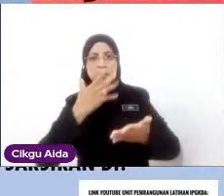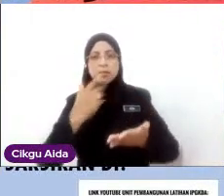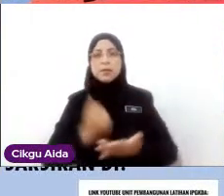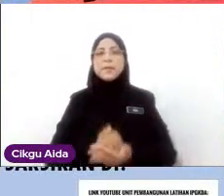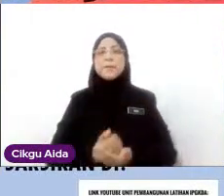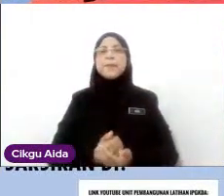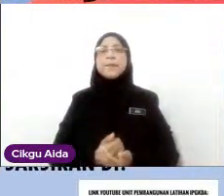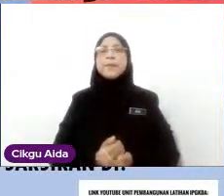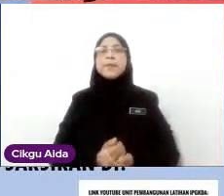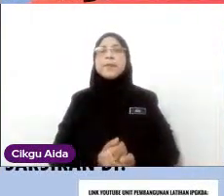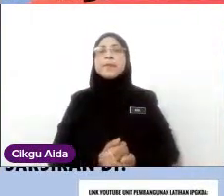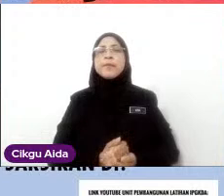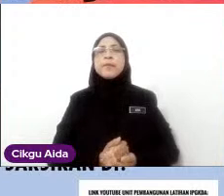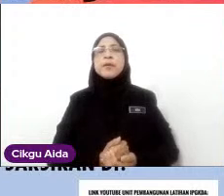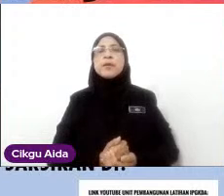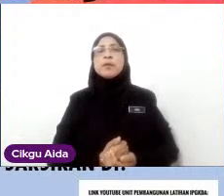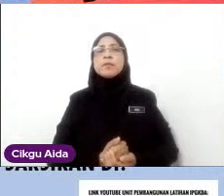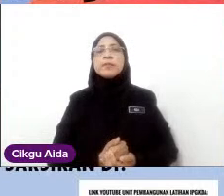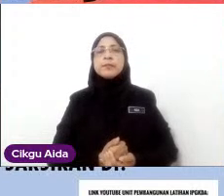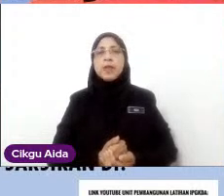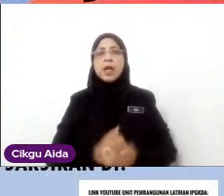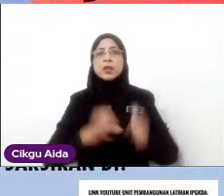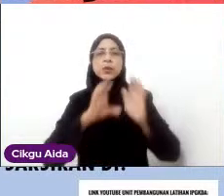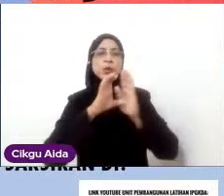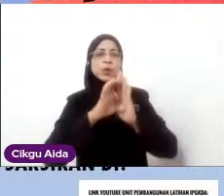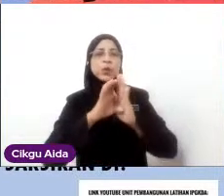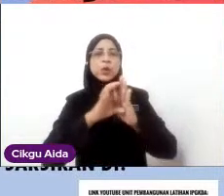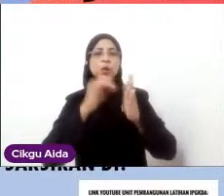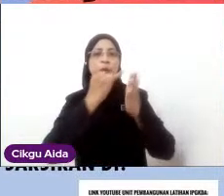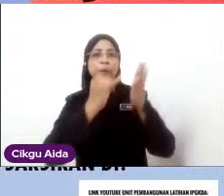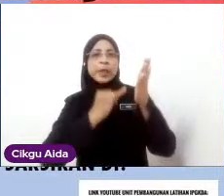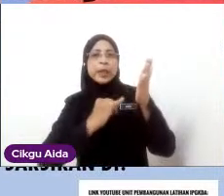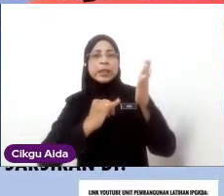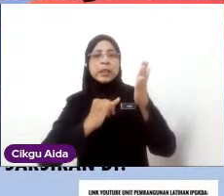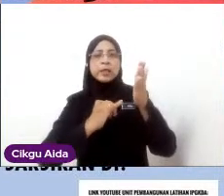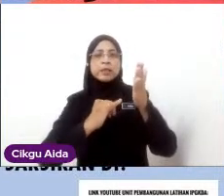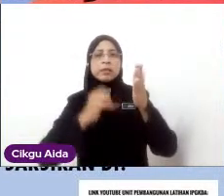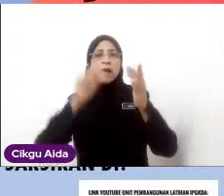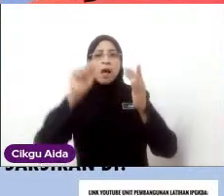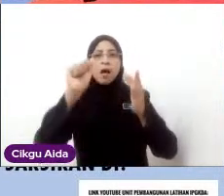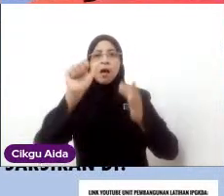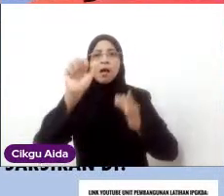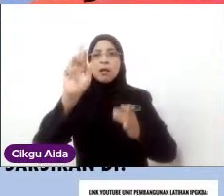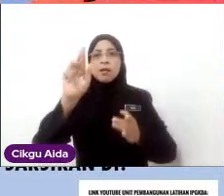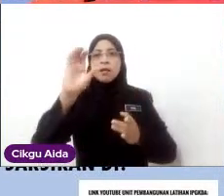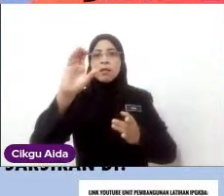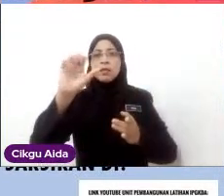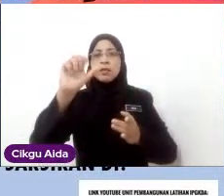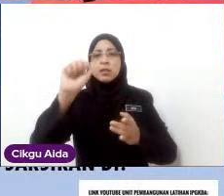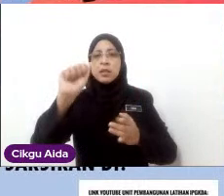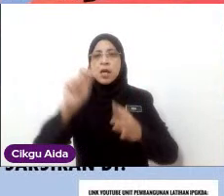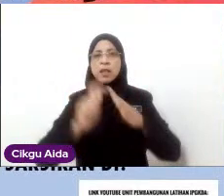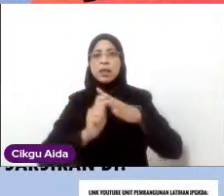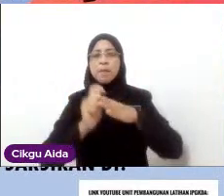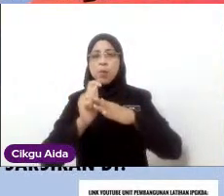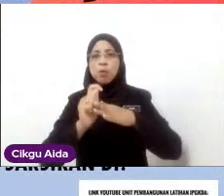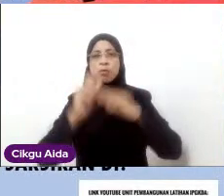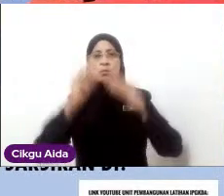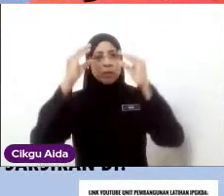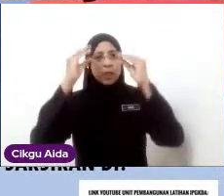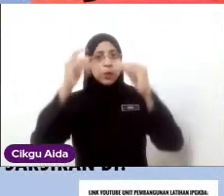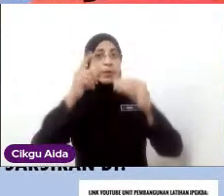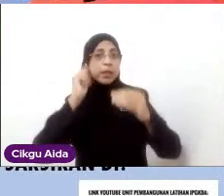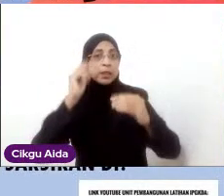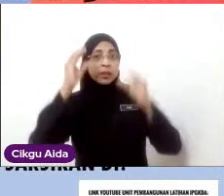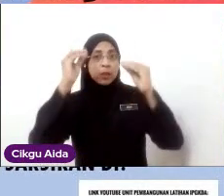carta, ni contoh seni acar timbul yang dia buat dengan bimbingan Cikgu Karim. Dahsyat Cikgu Karim berjaya melatih anak murid kita.